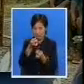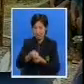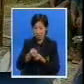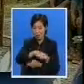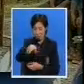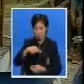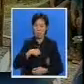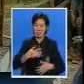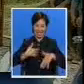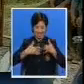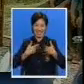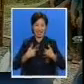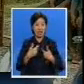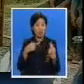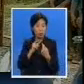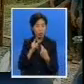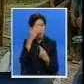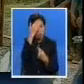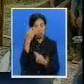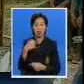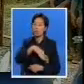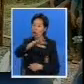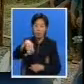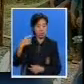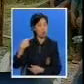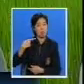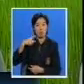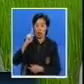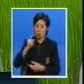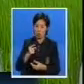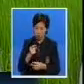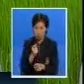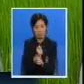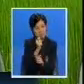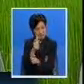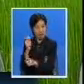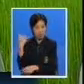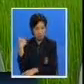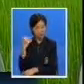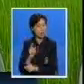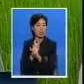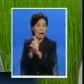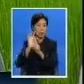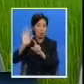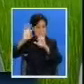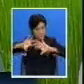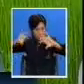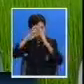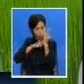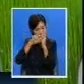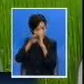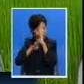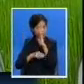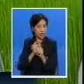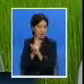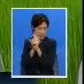าเขาจะได้รับผลประโยชน์ทุกคน ครับ ตามนโยบายของรัฐบาลชุดนี ้ครับ ทีนี้เราจะต้องทำ